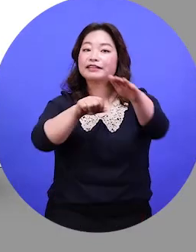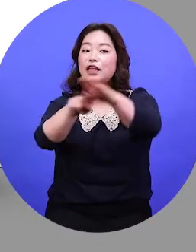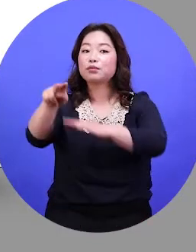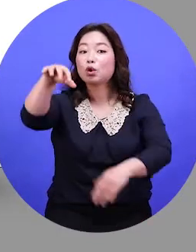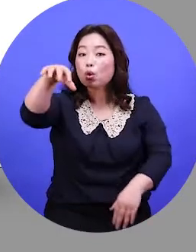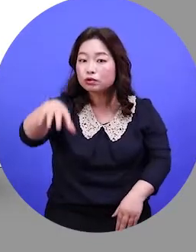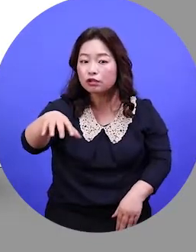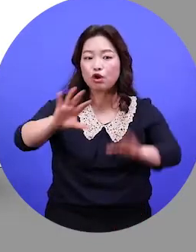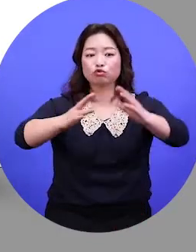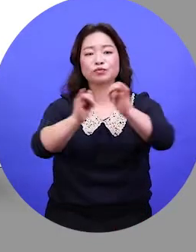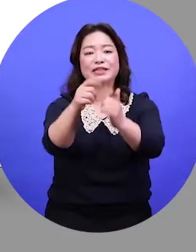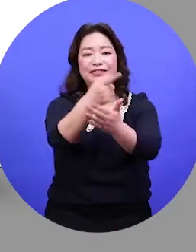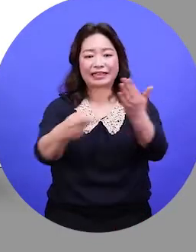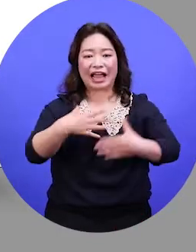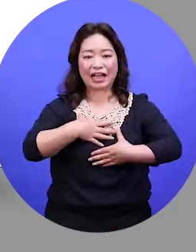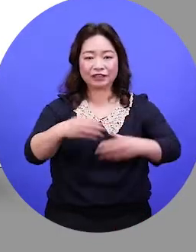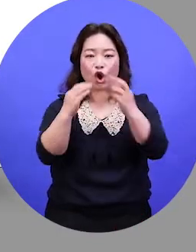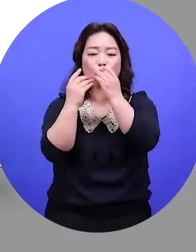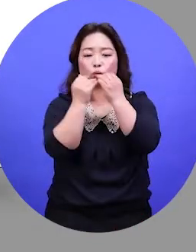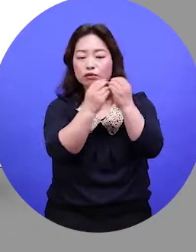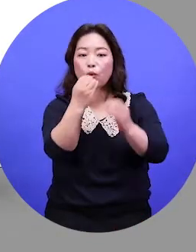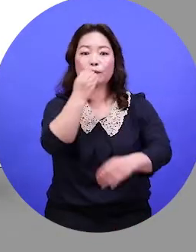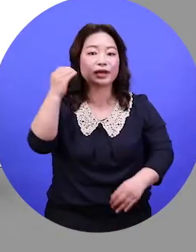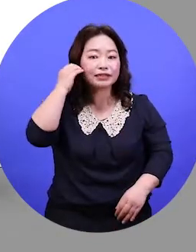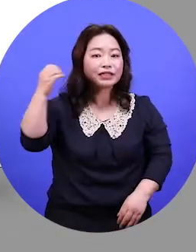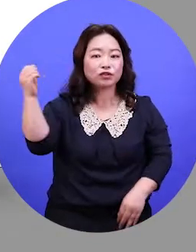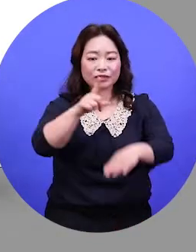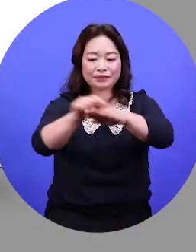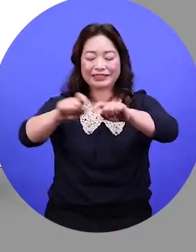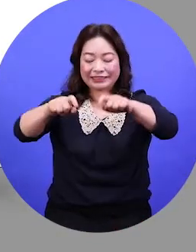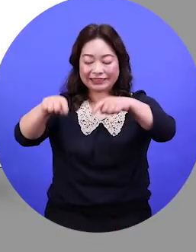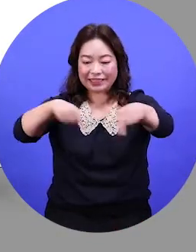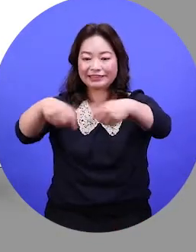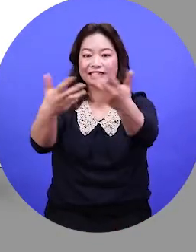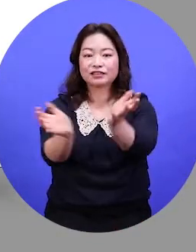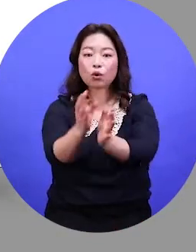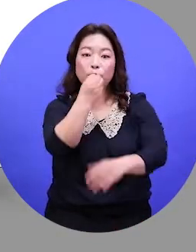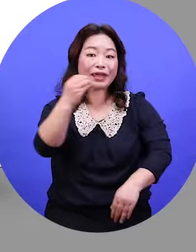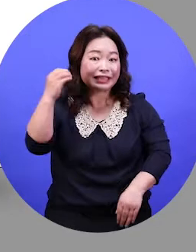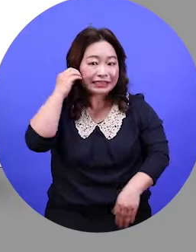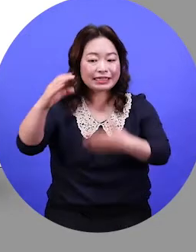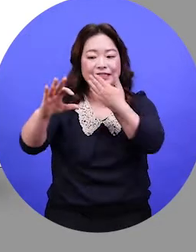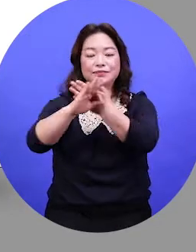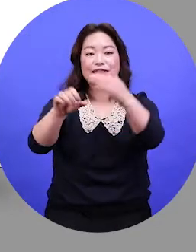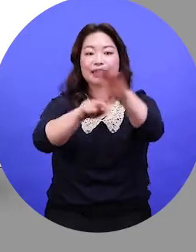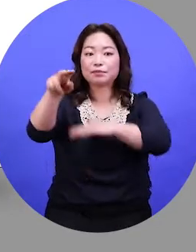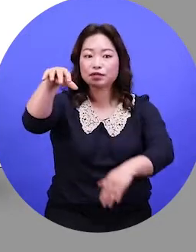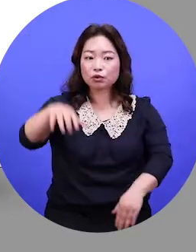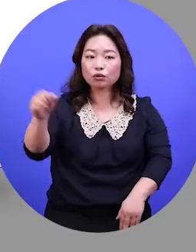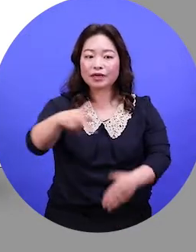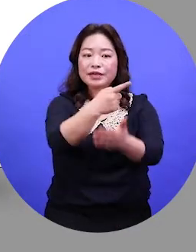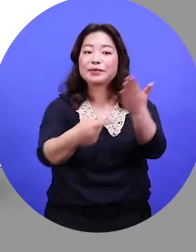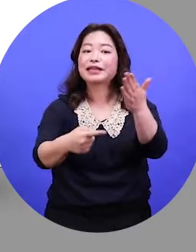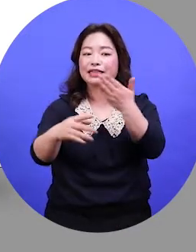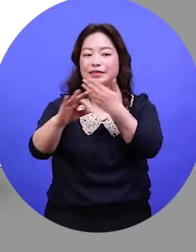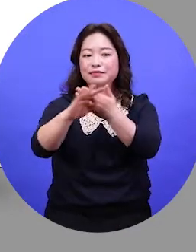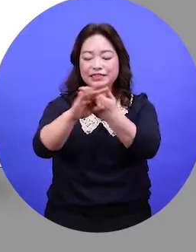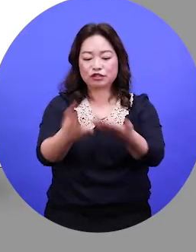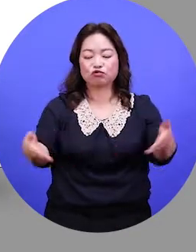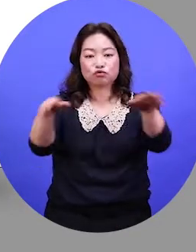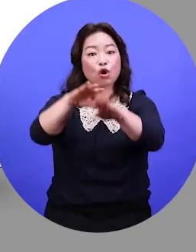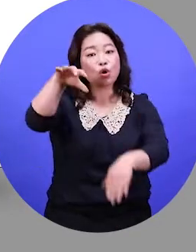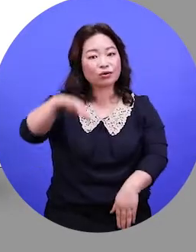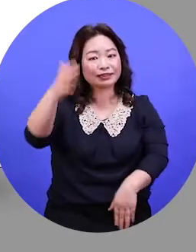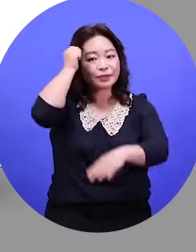대피 장소는 국민재난안전포털 홈페이지나 지자체 홈페이지의 임시대피소, 이재민 임시주거시설